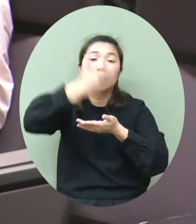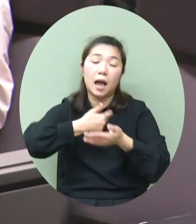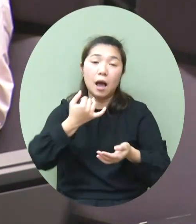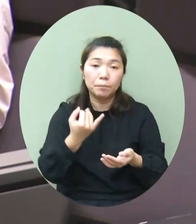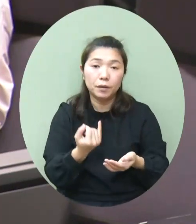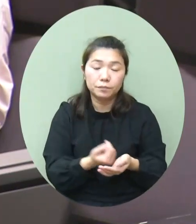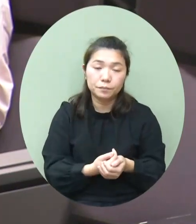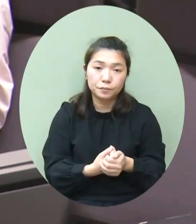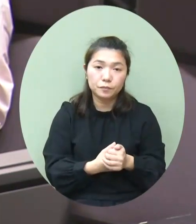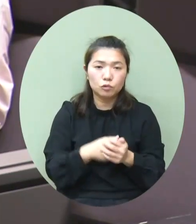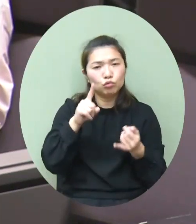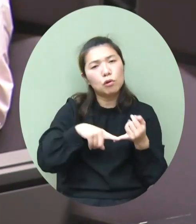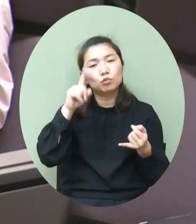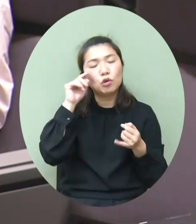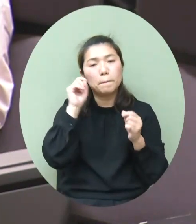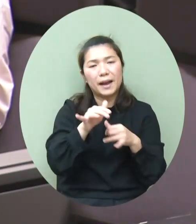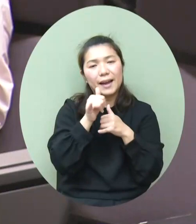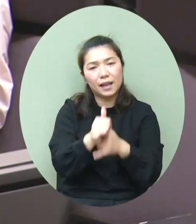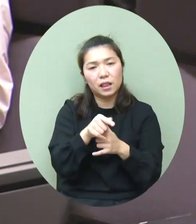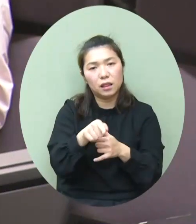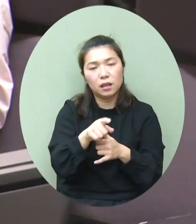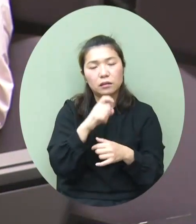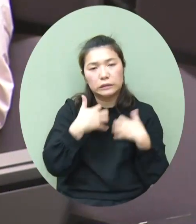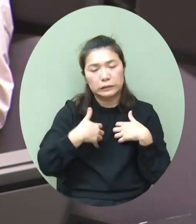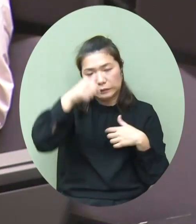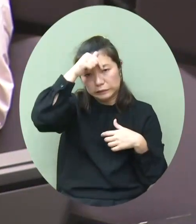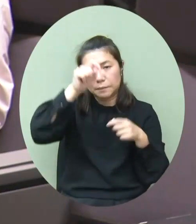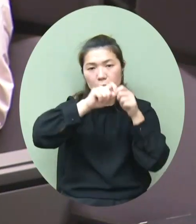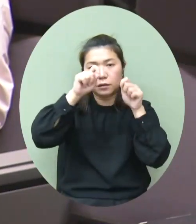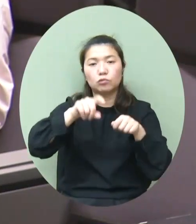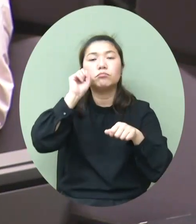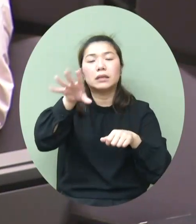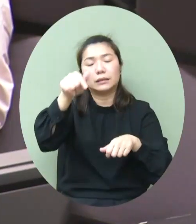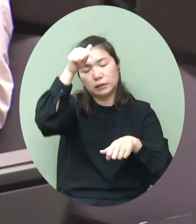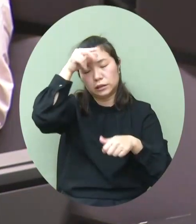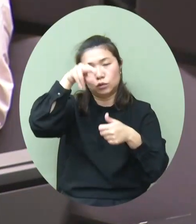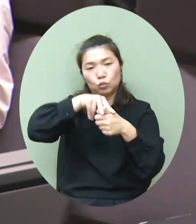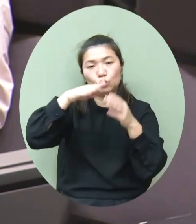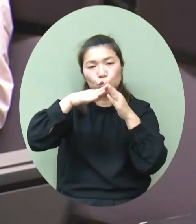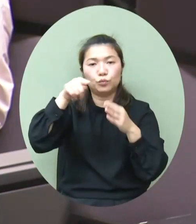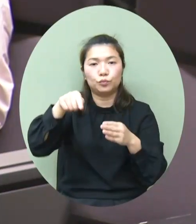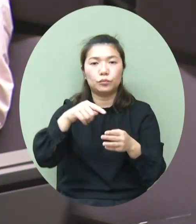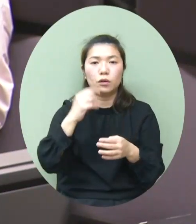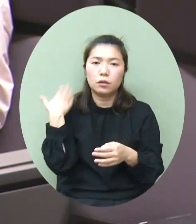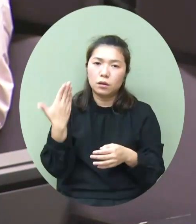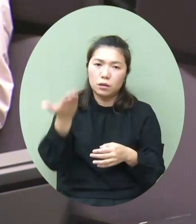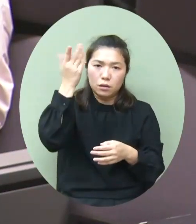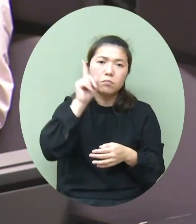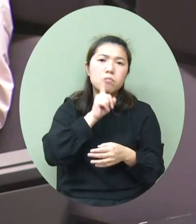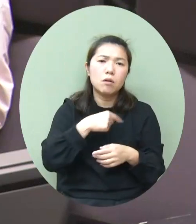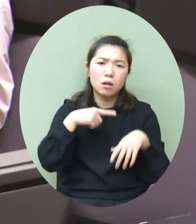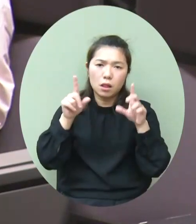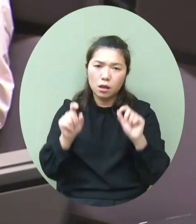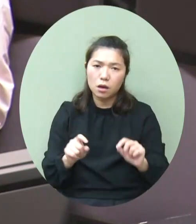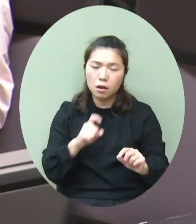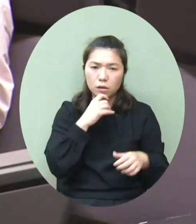的比率就没有之前那么严重？最后想跟进急诊室的问题，想问医管局，上星期